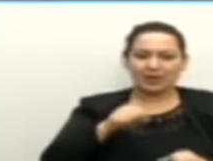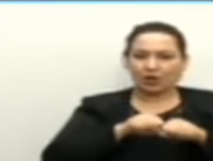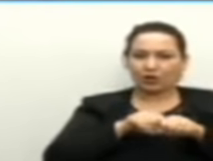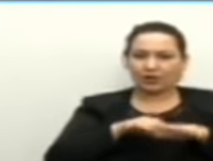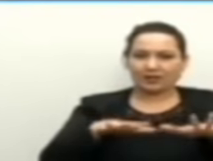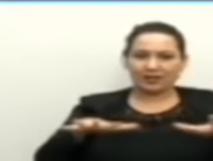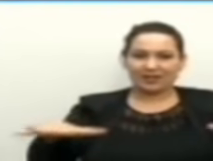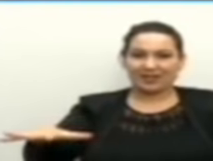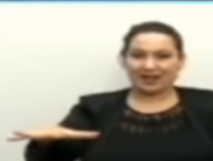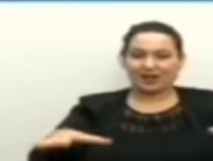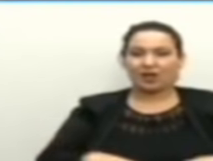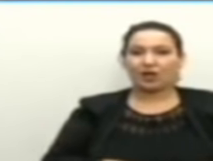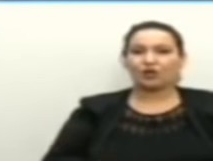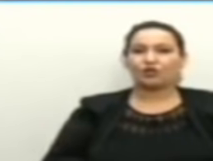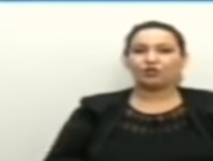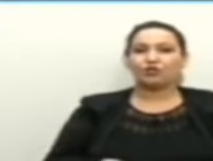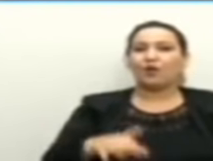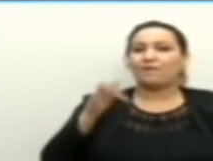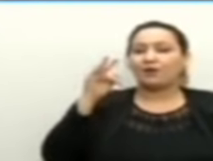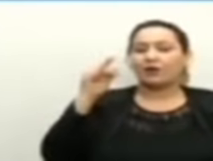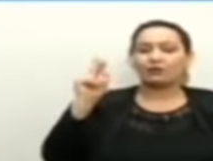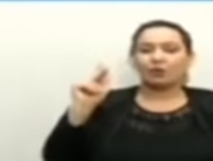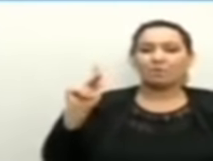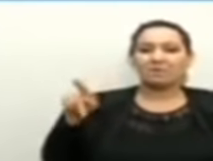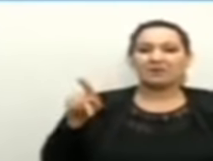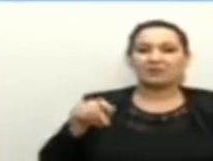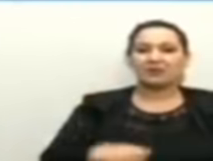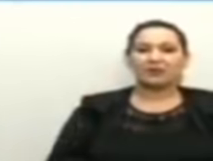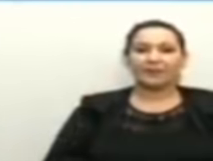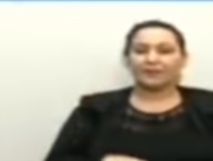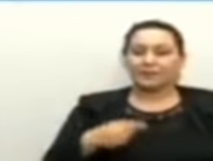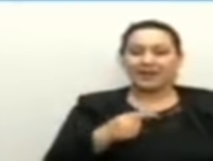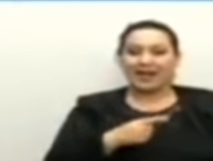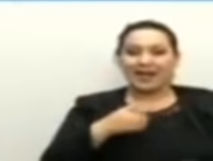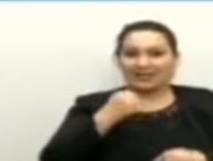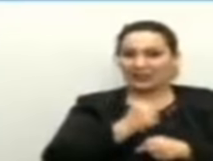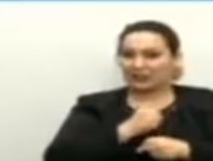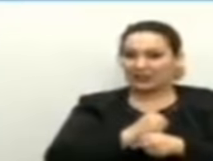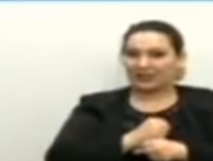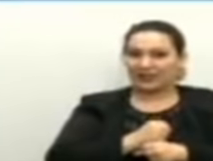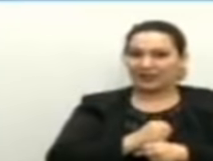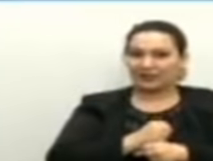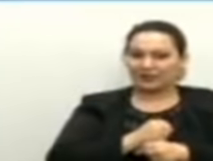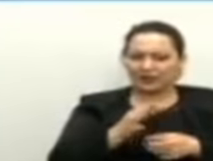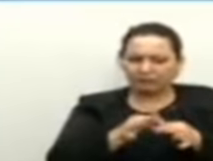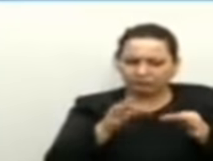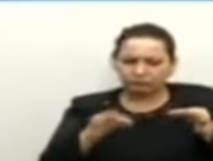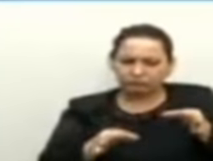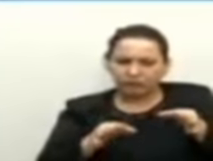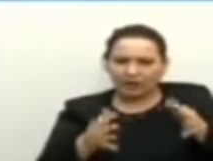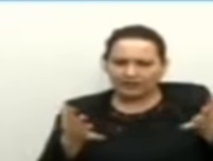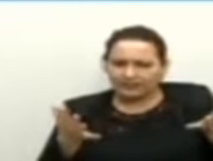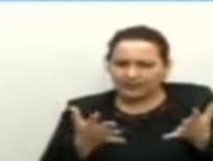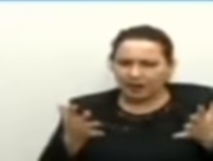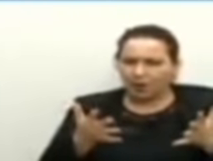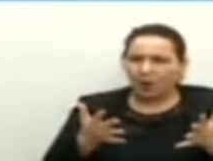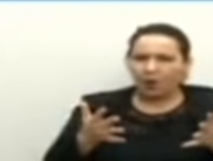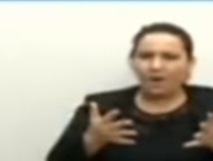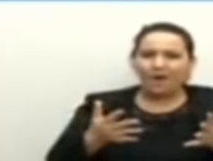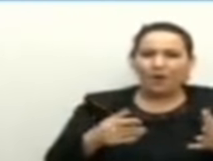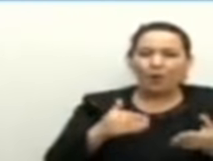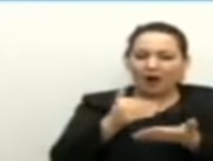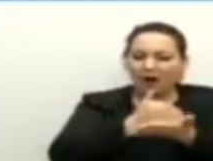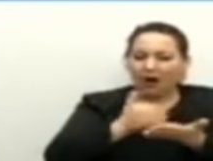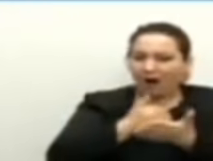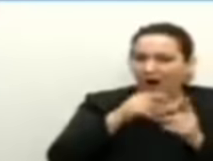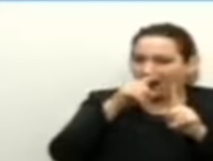لمنظومة الوظيفة العمومية، حيث ستعمل على إنجاز تقييم دقيق لسياسات الأجور بناء